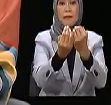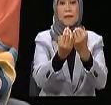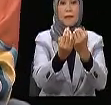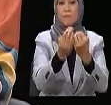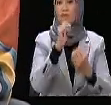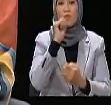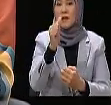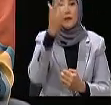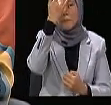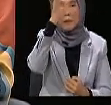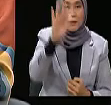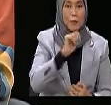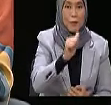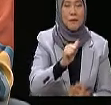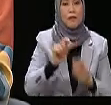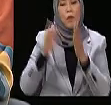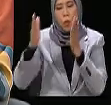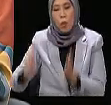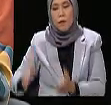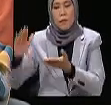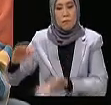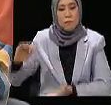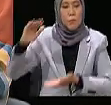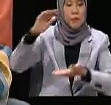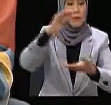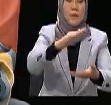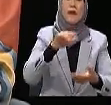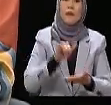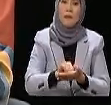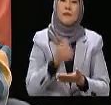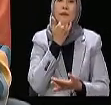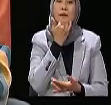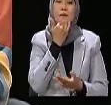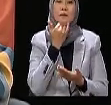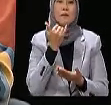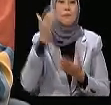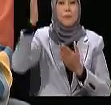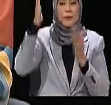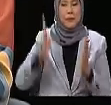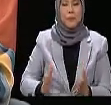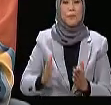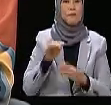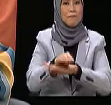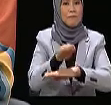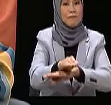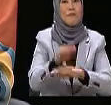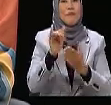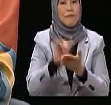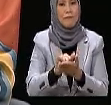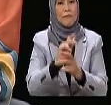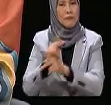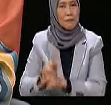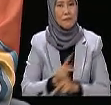taajuddiin tadinya ialah orang yang menyampaikan akhirnya menimbulkan perlahan benda-benda Yang Tak sepatunya